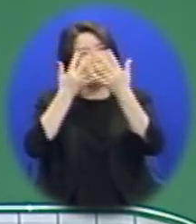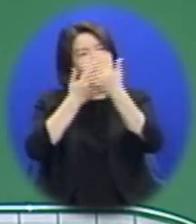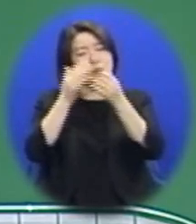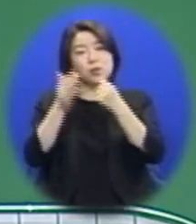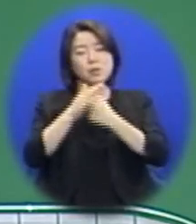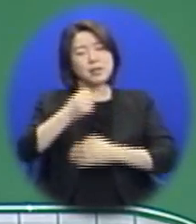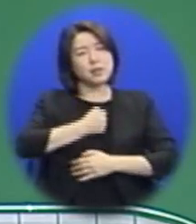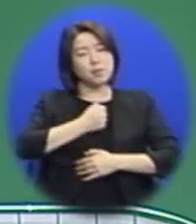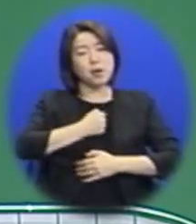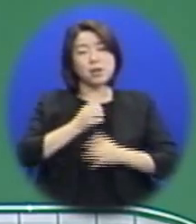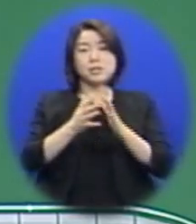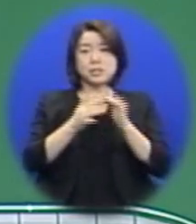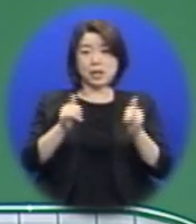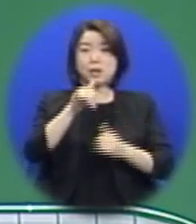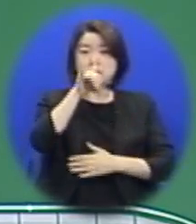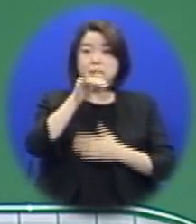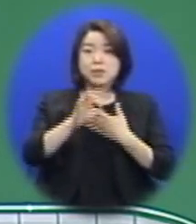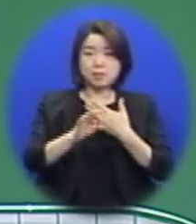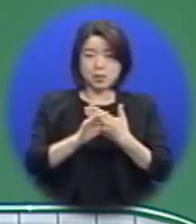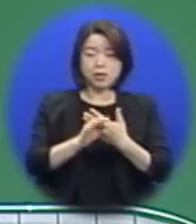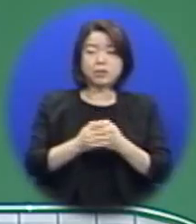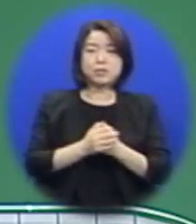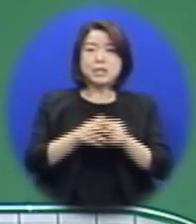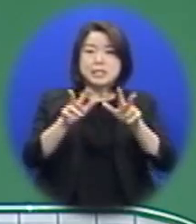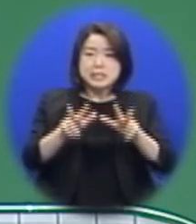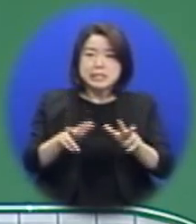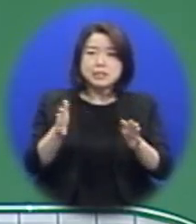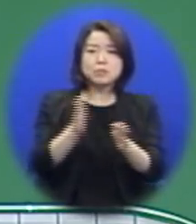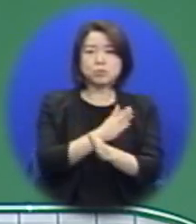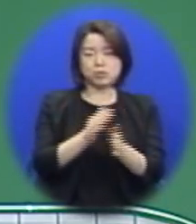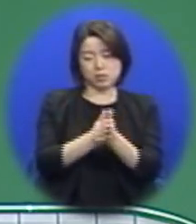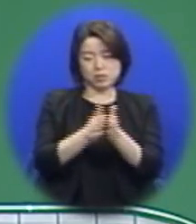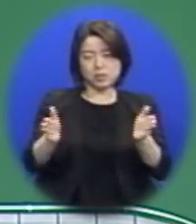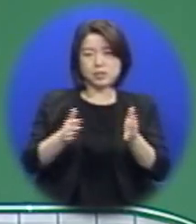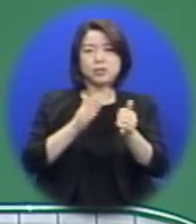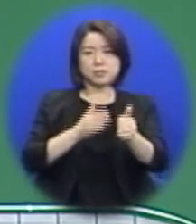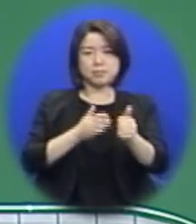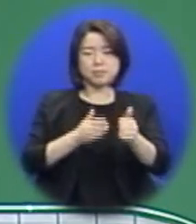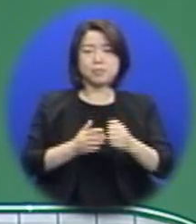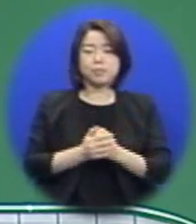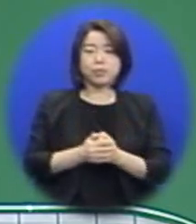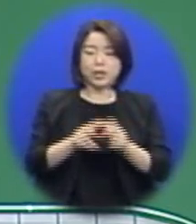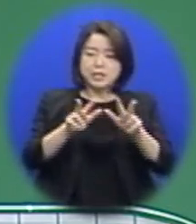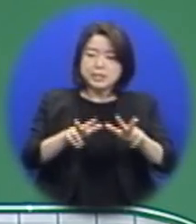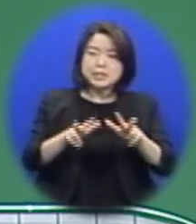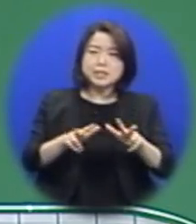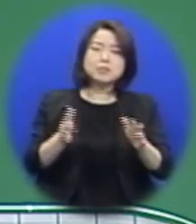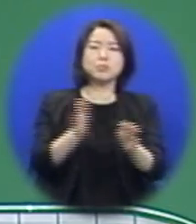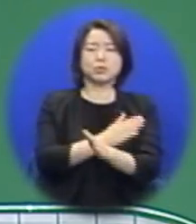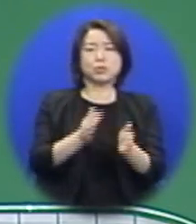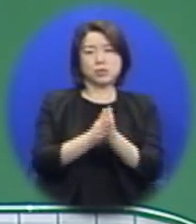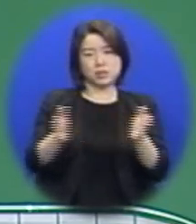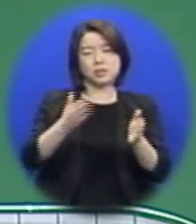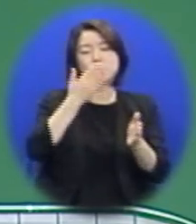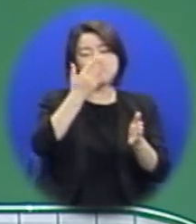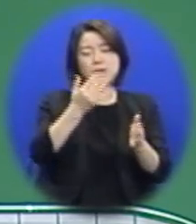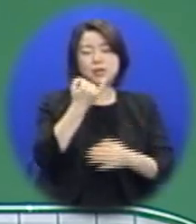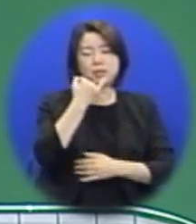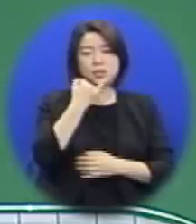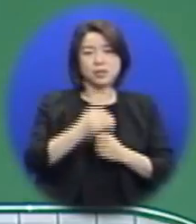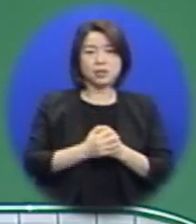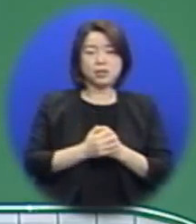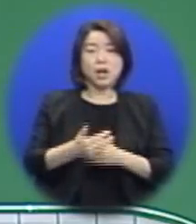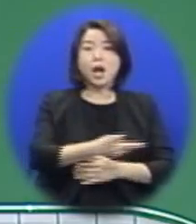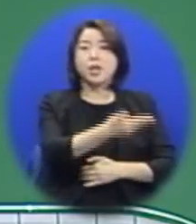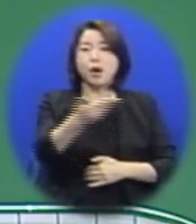하시는 분들이 계시다면 지금부터 시작하십시오. 지금부터 시작하시면 됩니다.